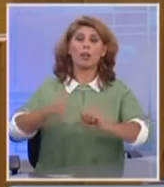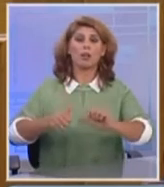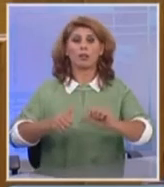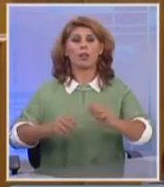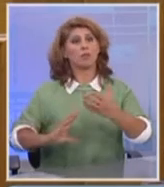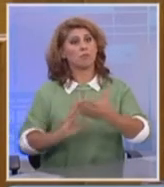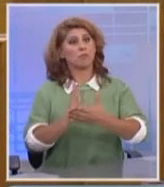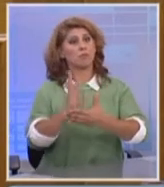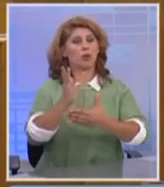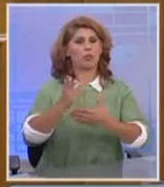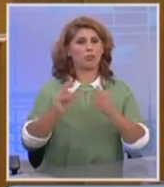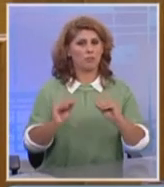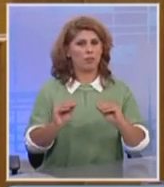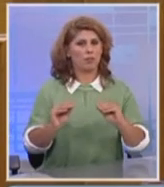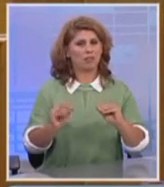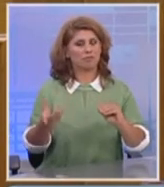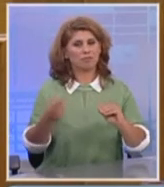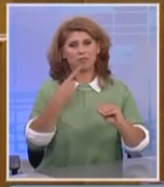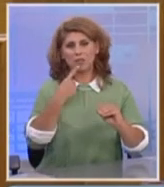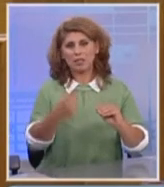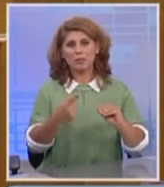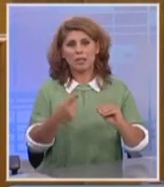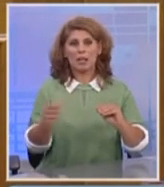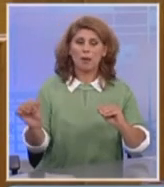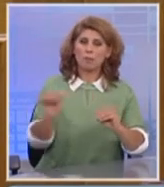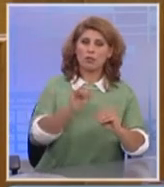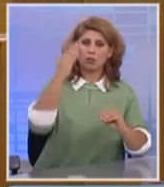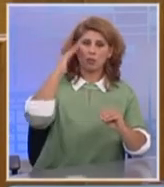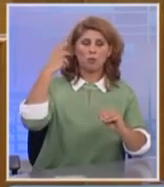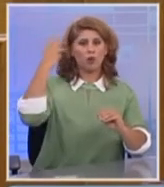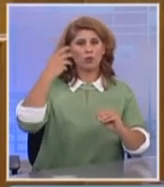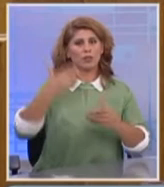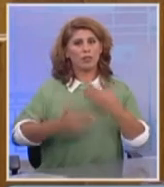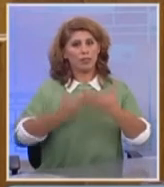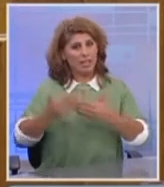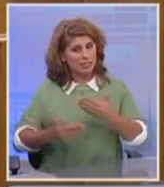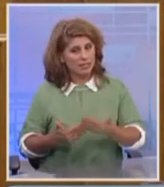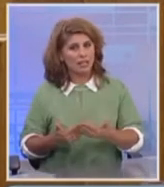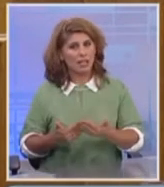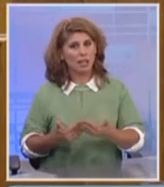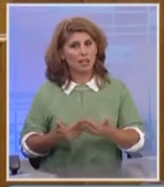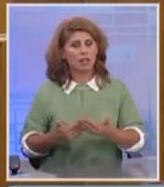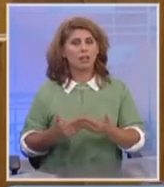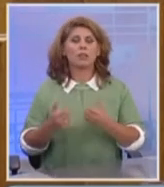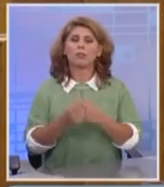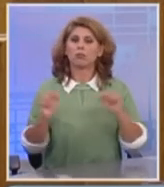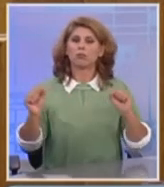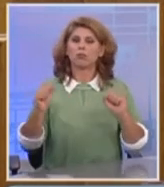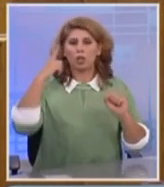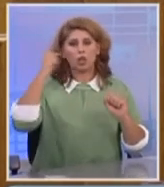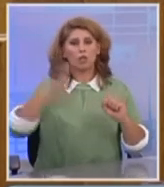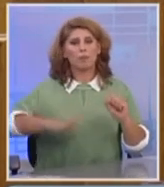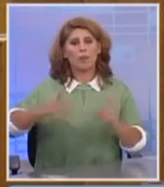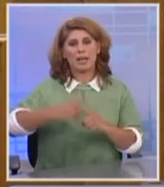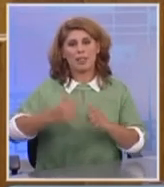παιδεία. Κάνετε λόγο για επιστροφή του γυμνασίου στην μορφωτική διαδικασία και απεγκλωβισμό του λυκείου από τις